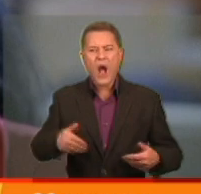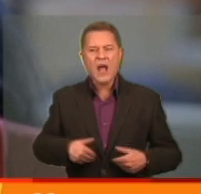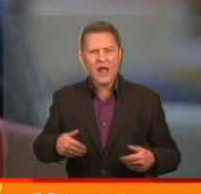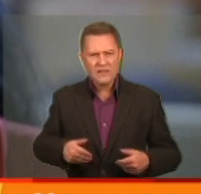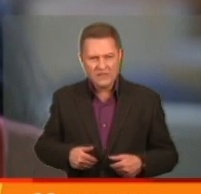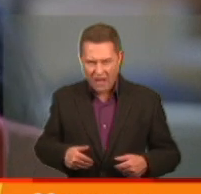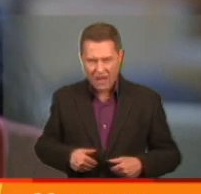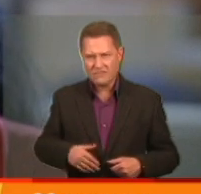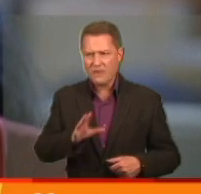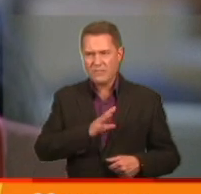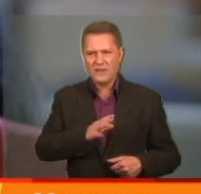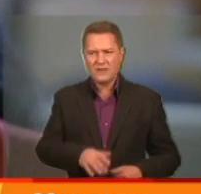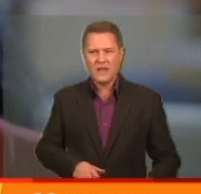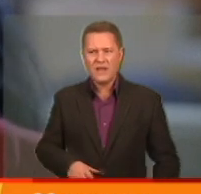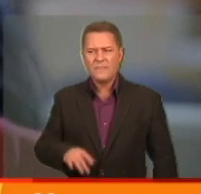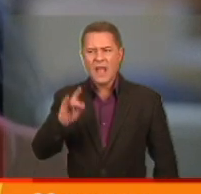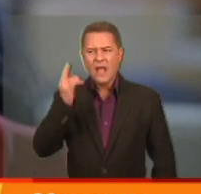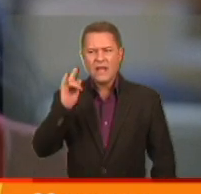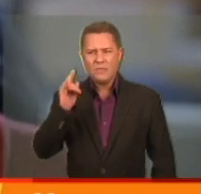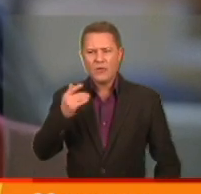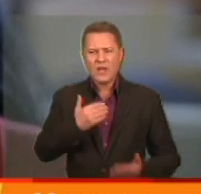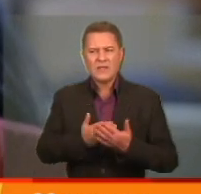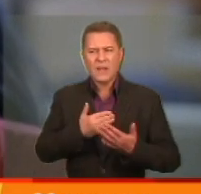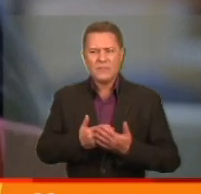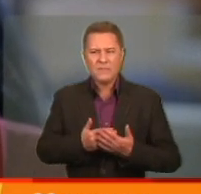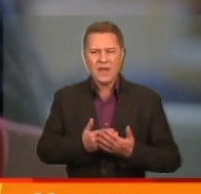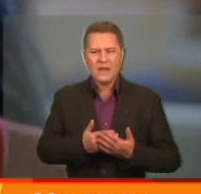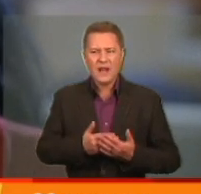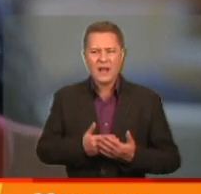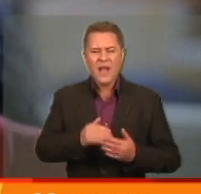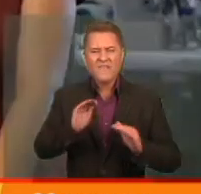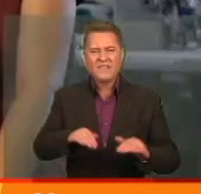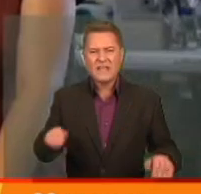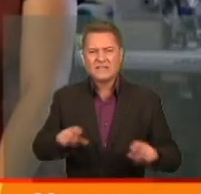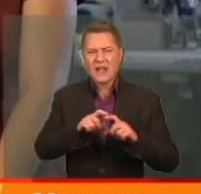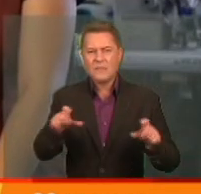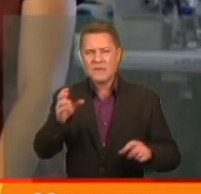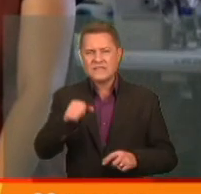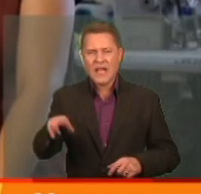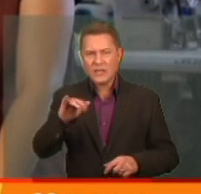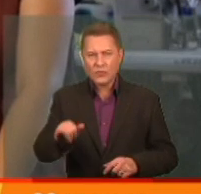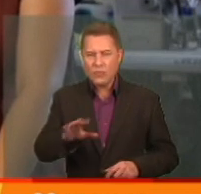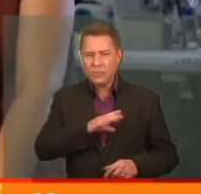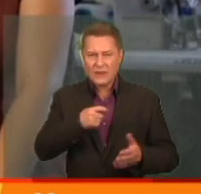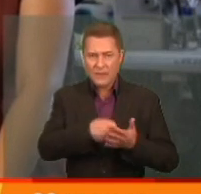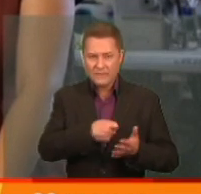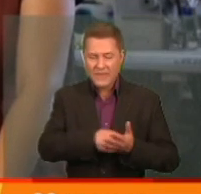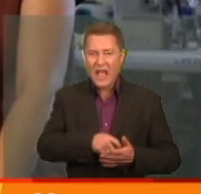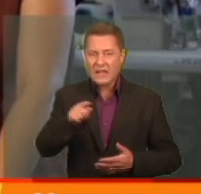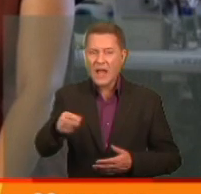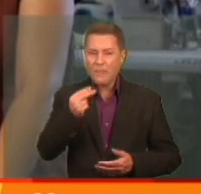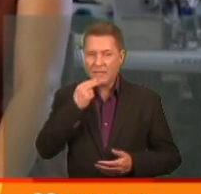голодала, і все, що хотіть. Ребенок, наприклад, в дитячому саду там була устроєна, і вона